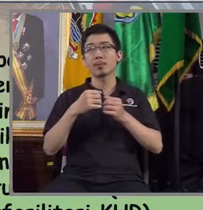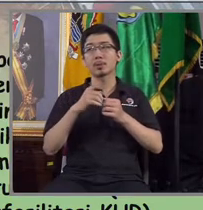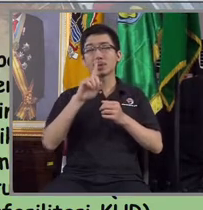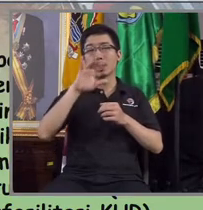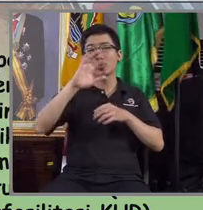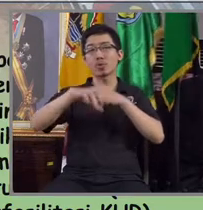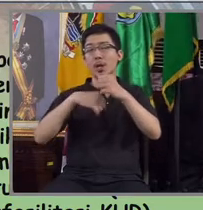sampai saat ini